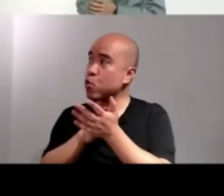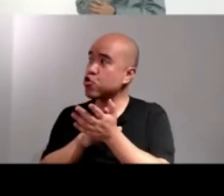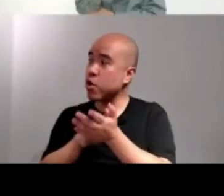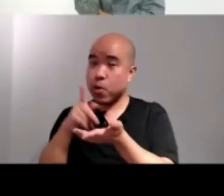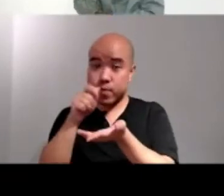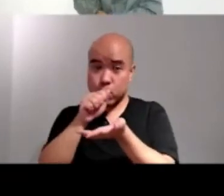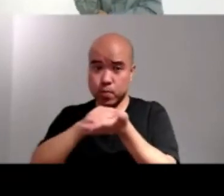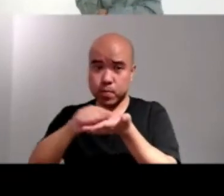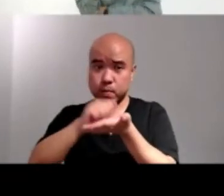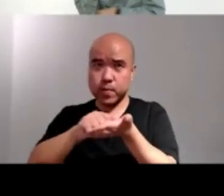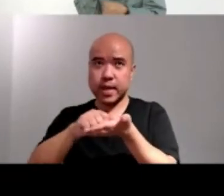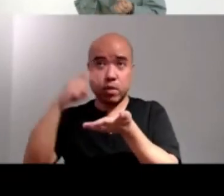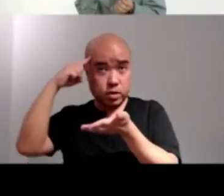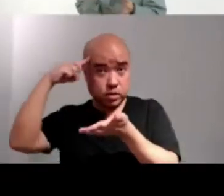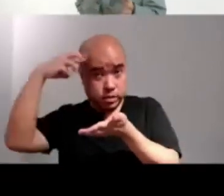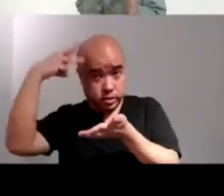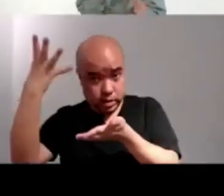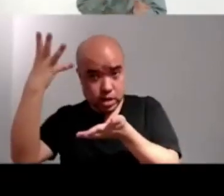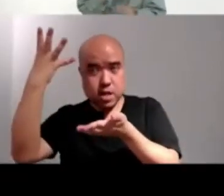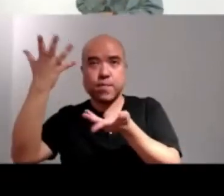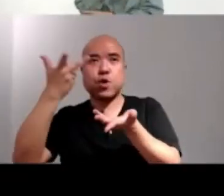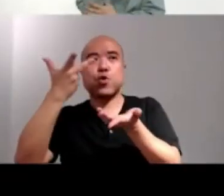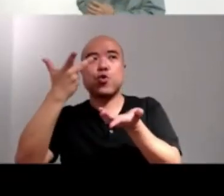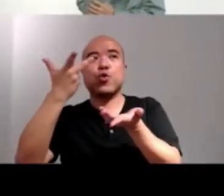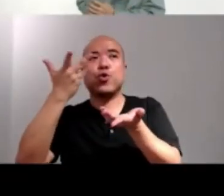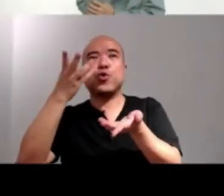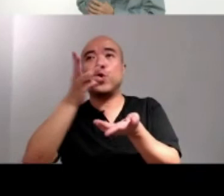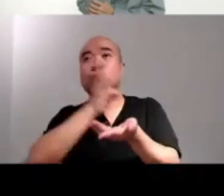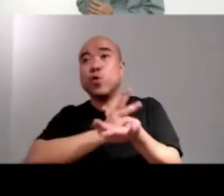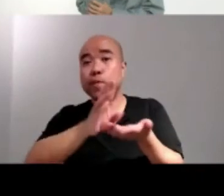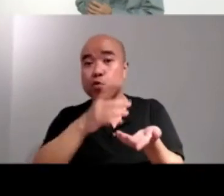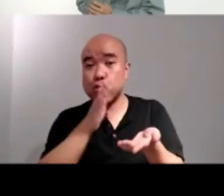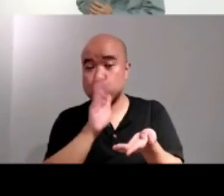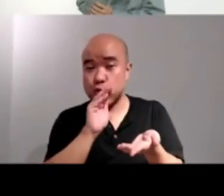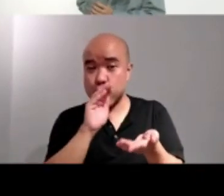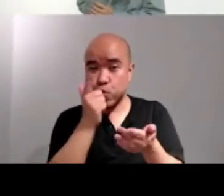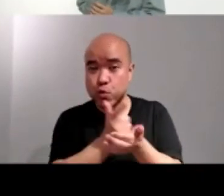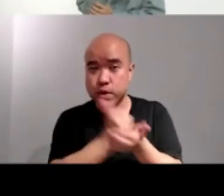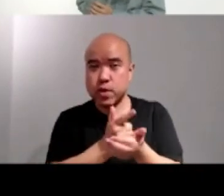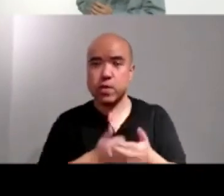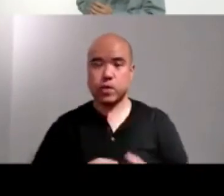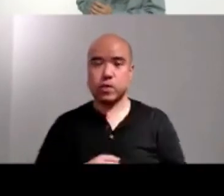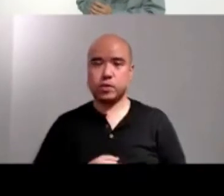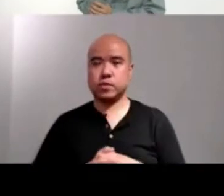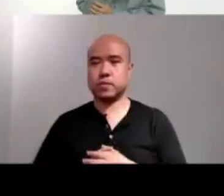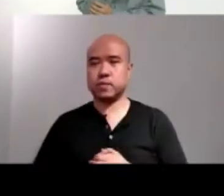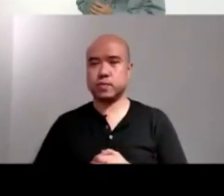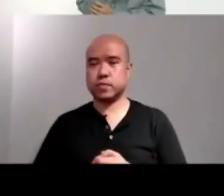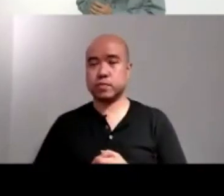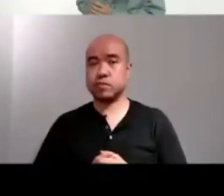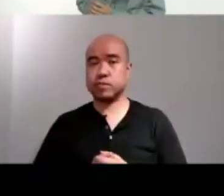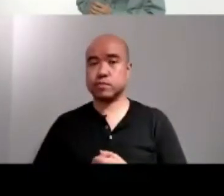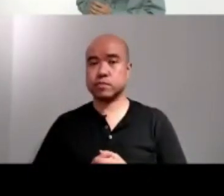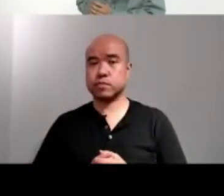發稿是很重要的，它容易畫的時候就很容易做到啦。第二就是、